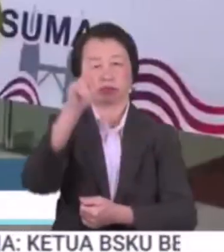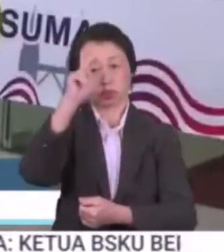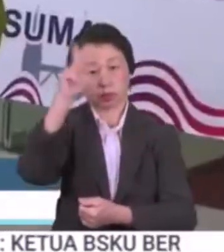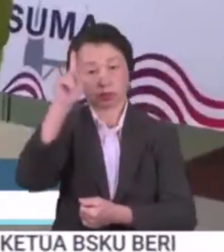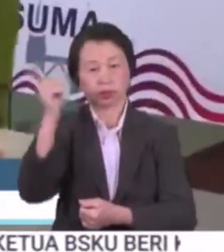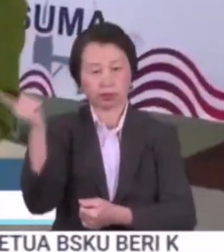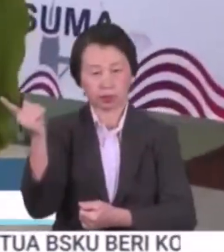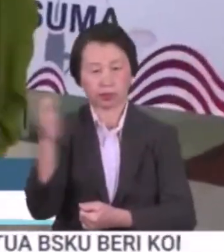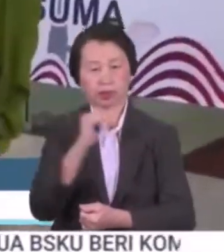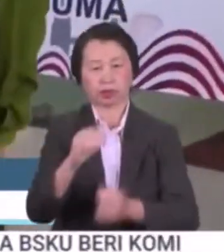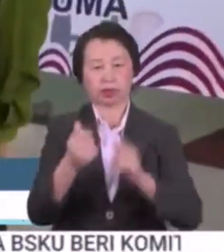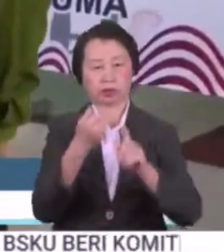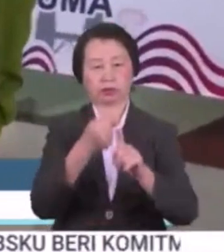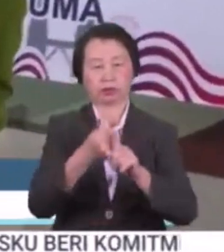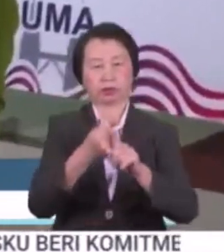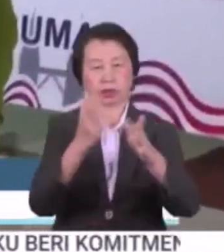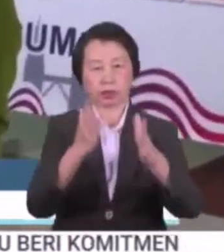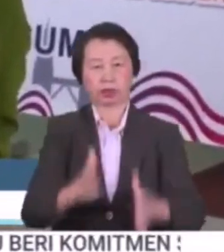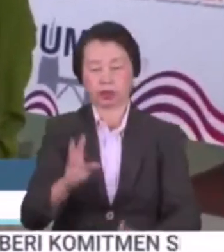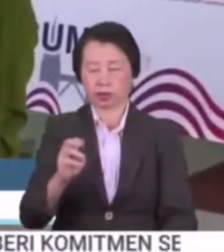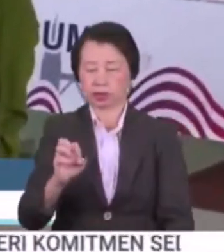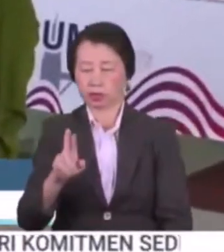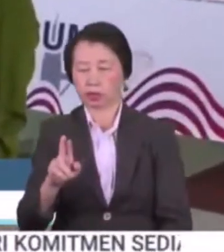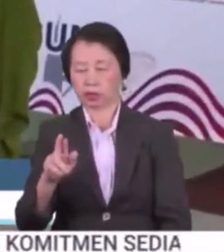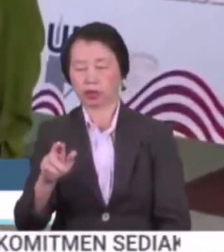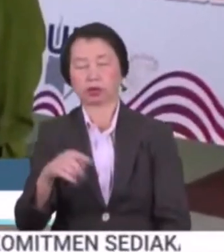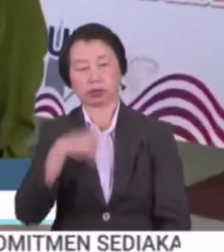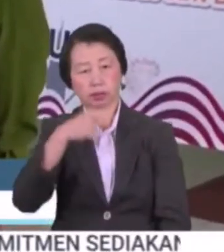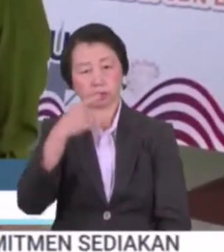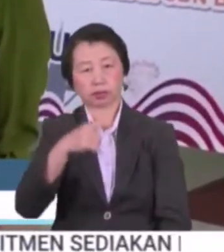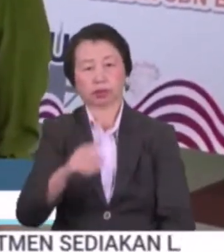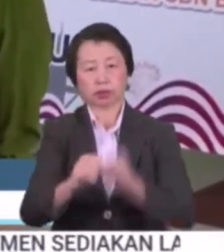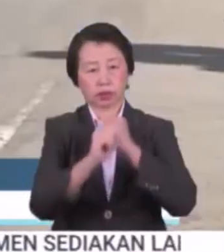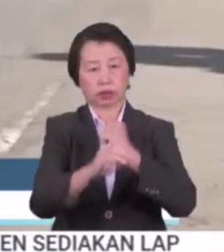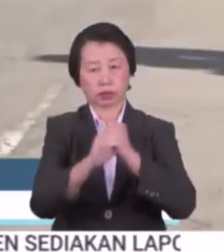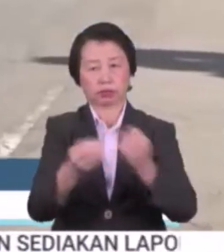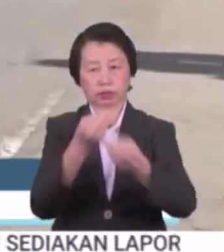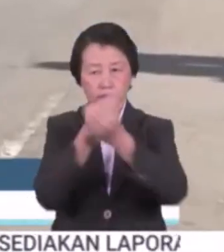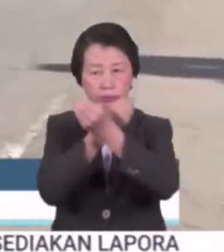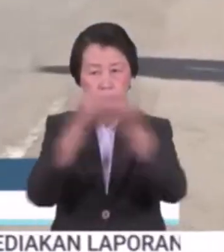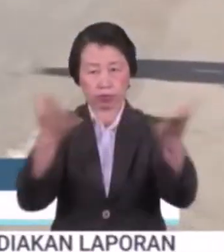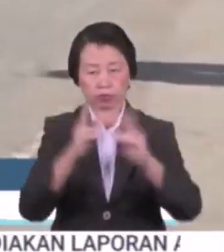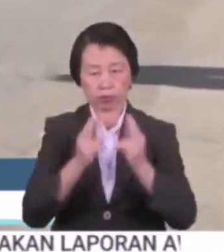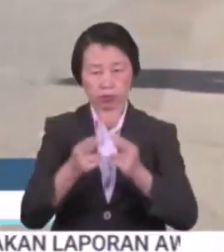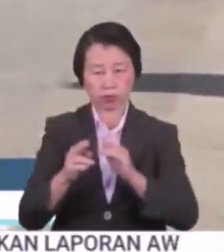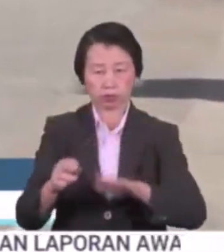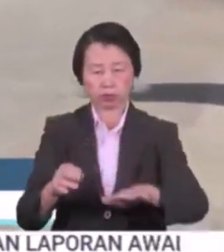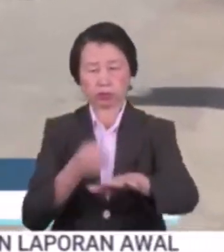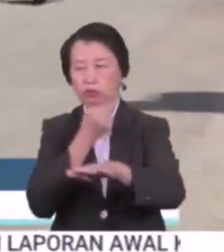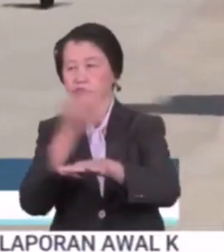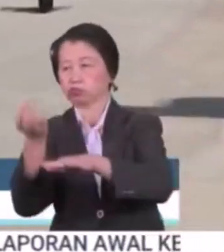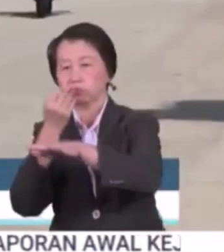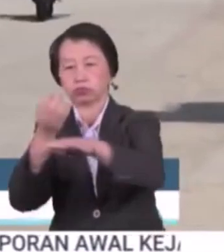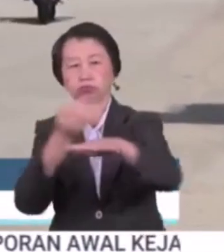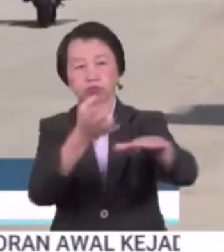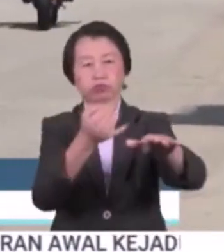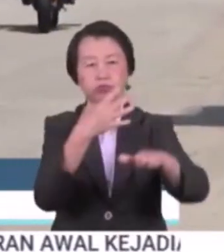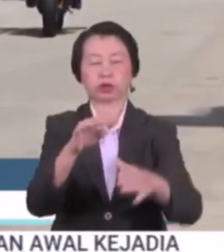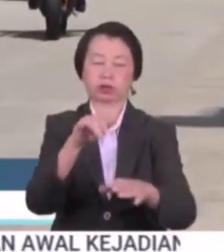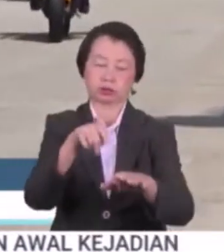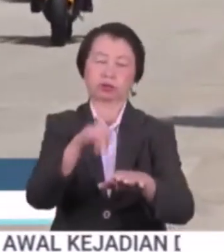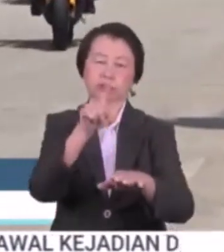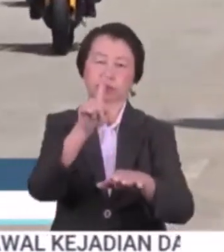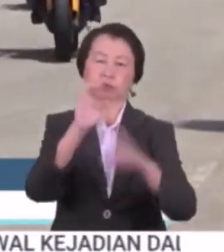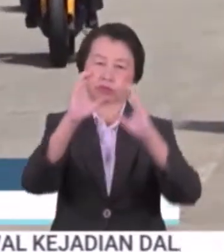Kelantan. Pengarahnya, Nur Aswadi Makno berkata, kempen dan hebahan melalui unit bergerak Info on Wheel antara salah